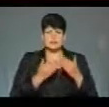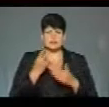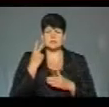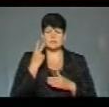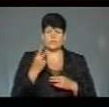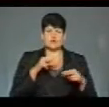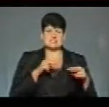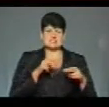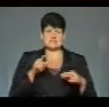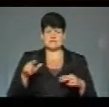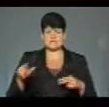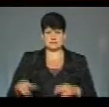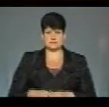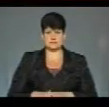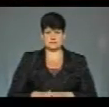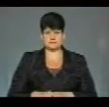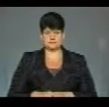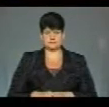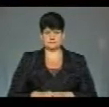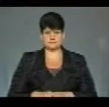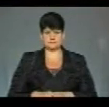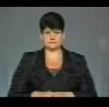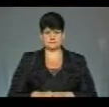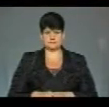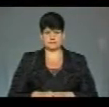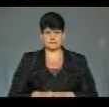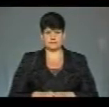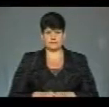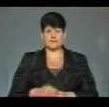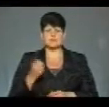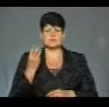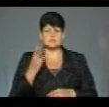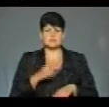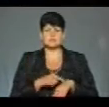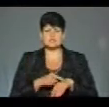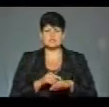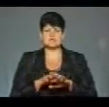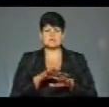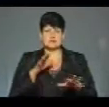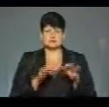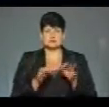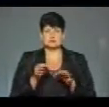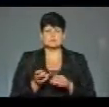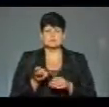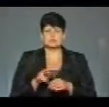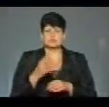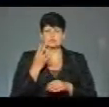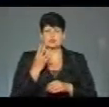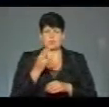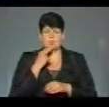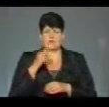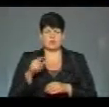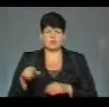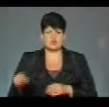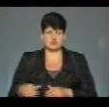у сюжеті Світлани Лазорик. О 13-й годині до залу суду ввели чотирьох обвинувачених.